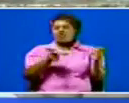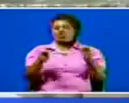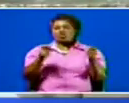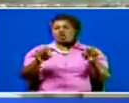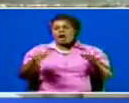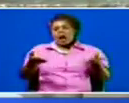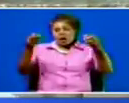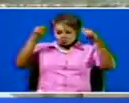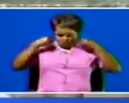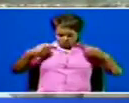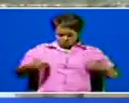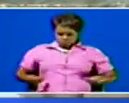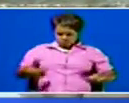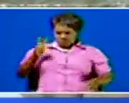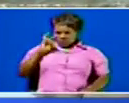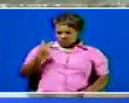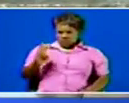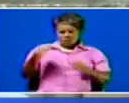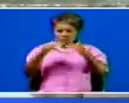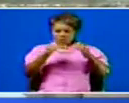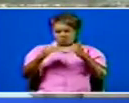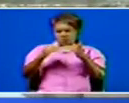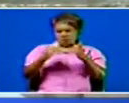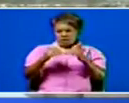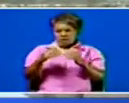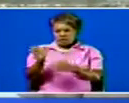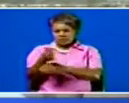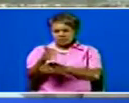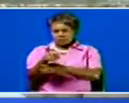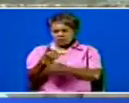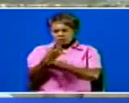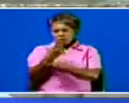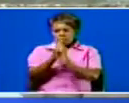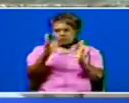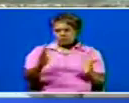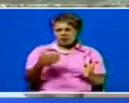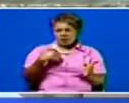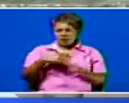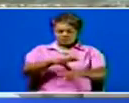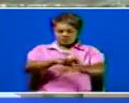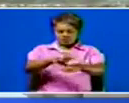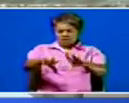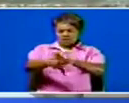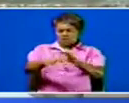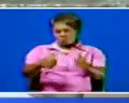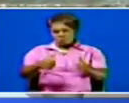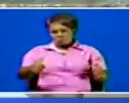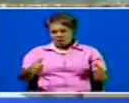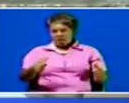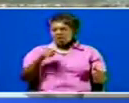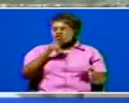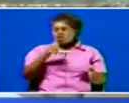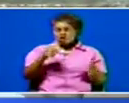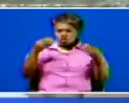mavazi, ambapo tunaona sisi ni sawa. Kama mwana diplomasia unatakiwa uwe mtanashati, uwe unavaa vizuri, sio unavaa